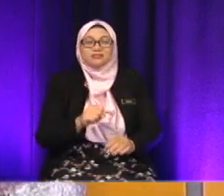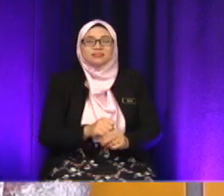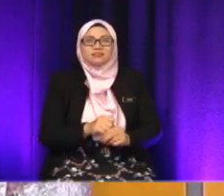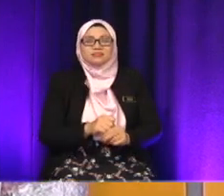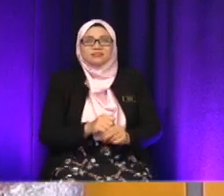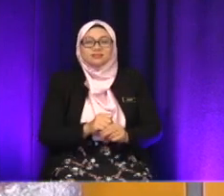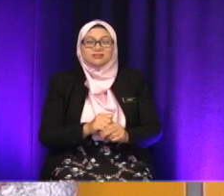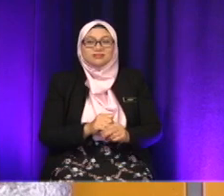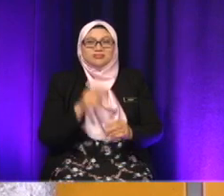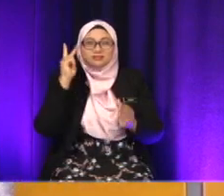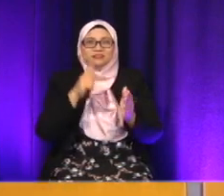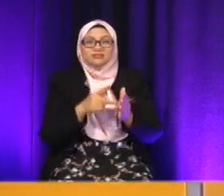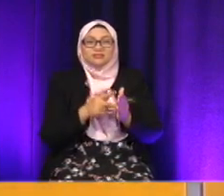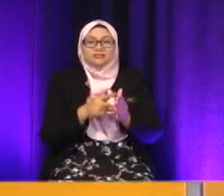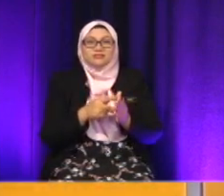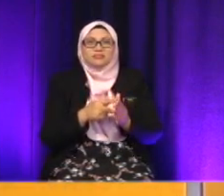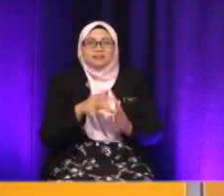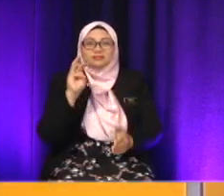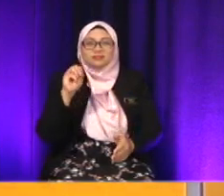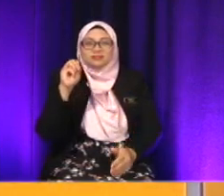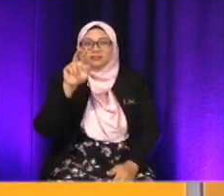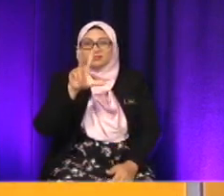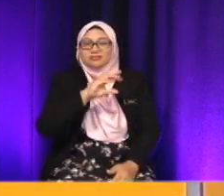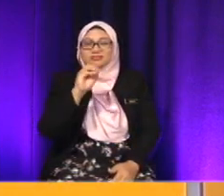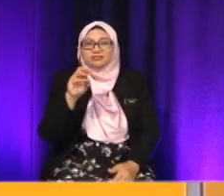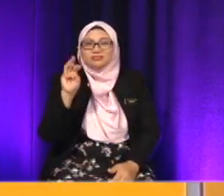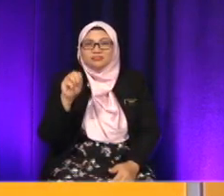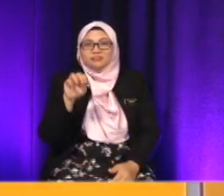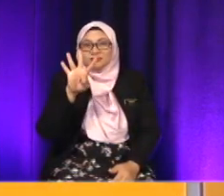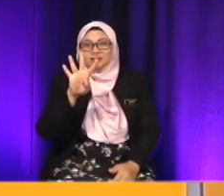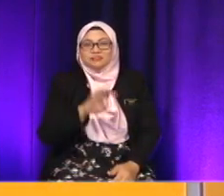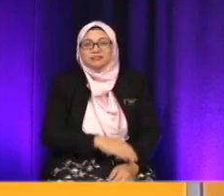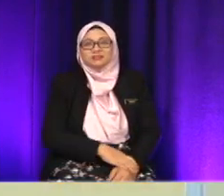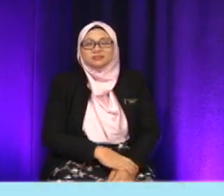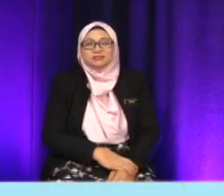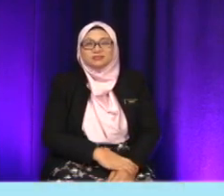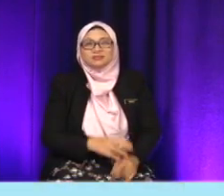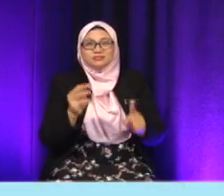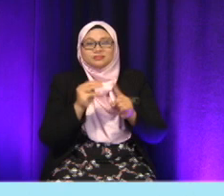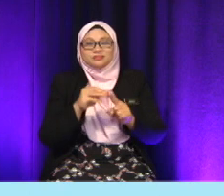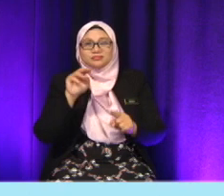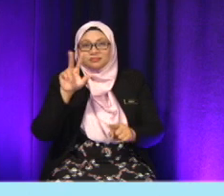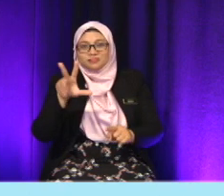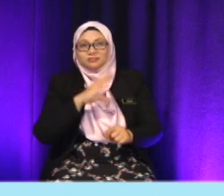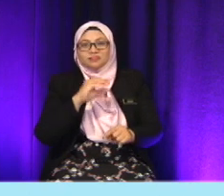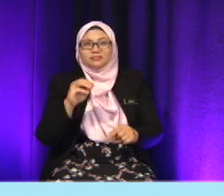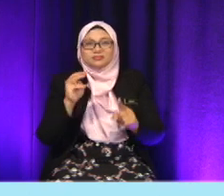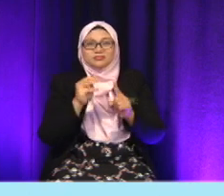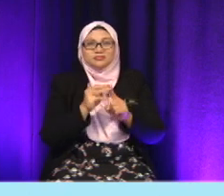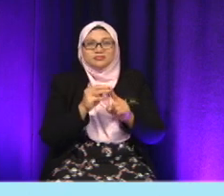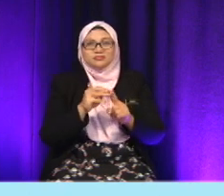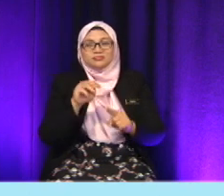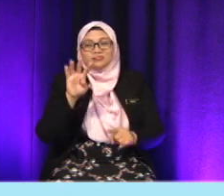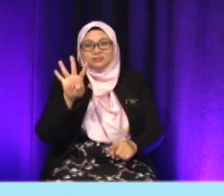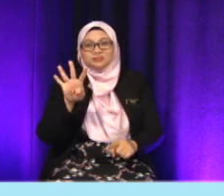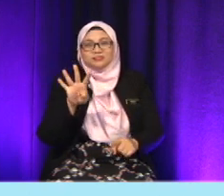Mak po pada baris ketiga bule dulu oke baris 2 dan 3 oke karena pasti